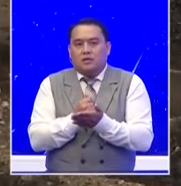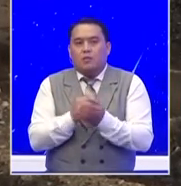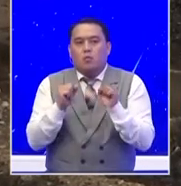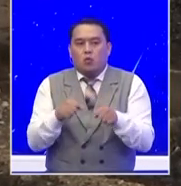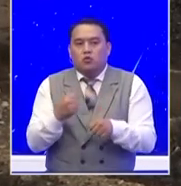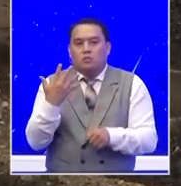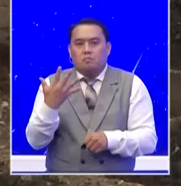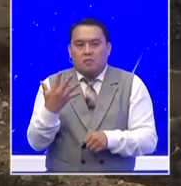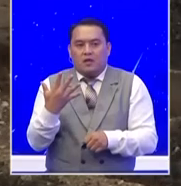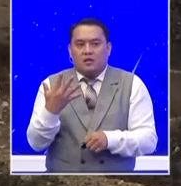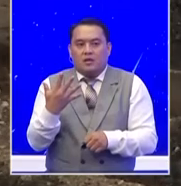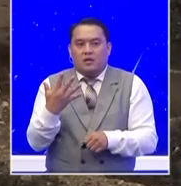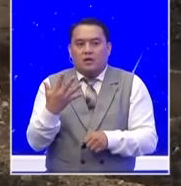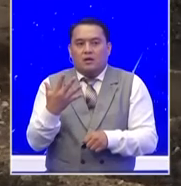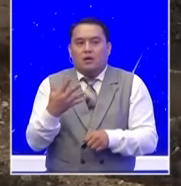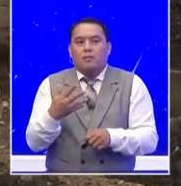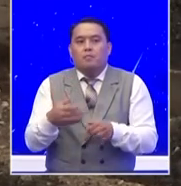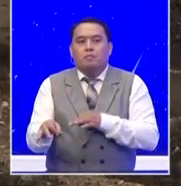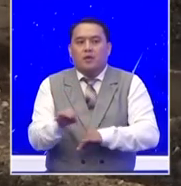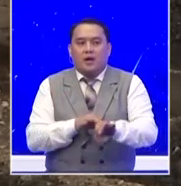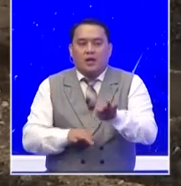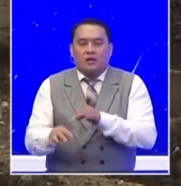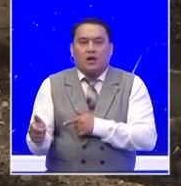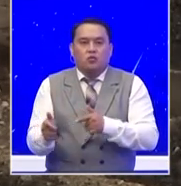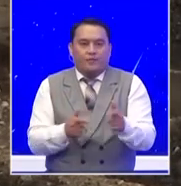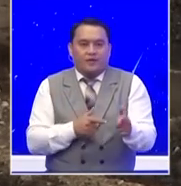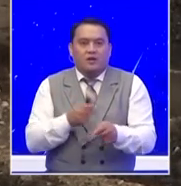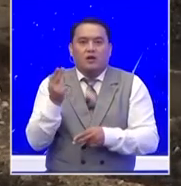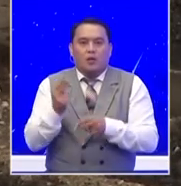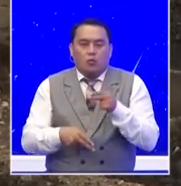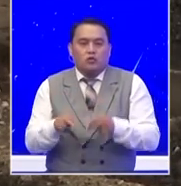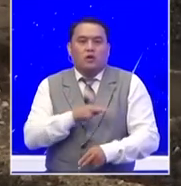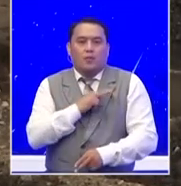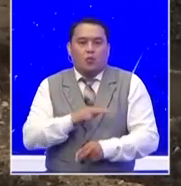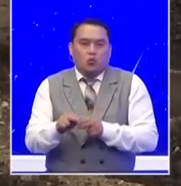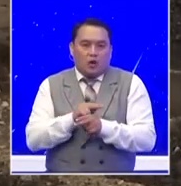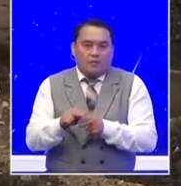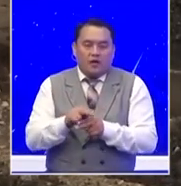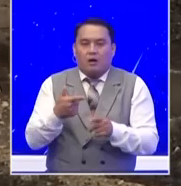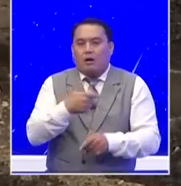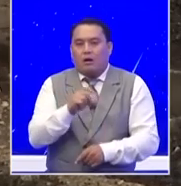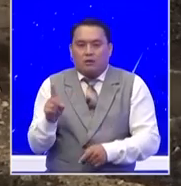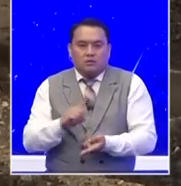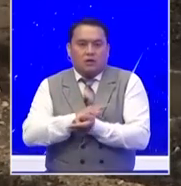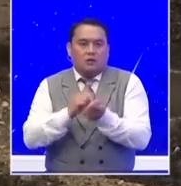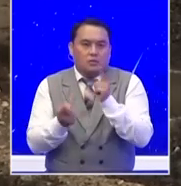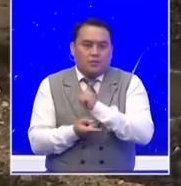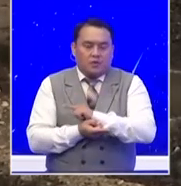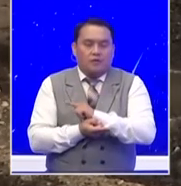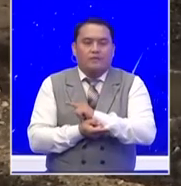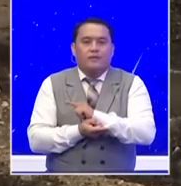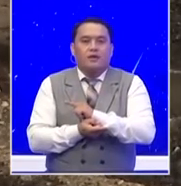по 5 квартальным котельным разработана проект спецдокументация на реконструкцию, то есть перевод на природный газ с твердого